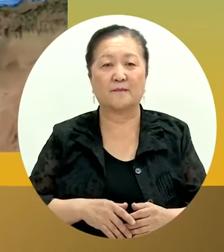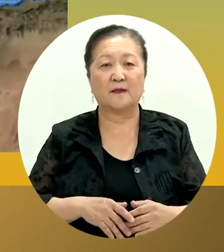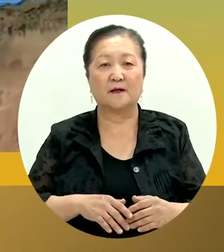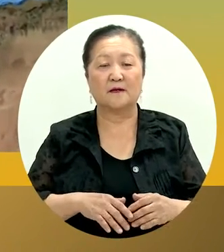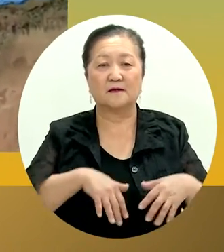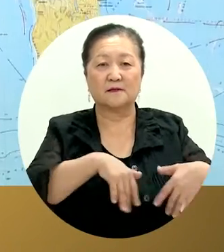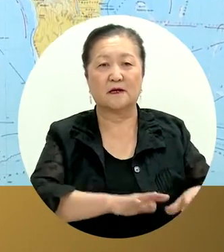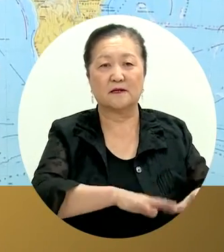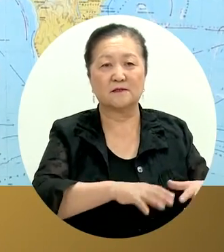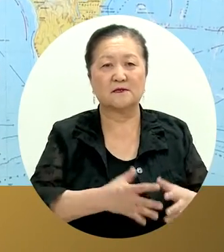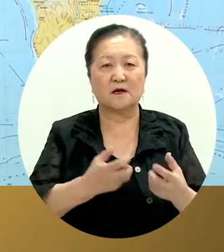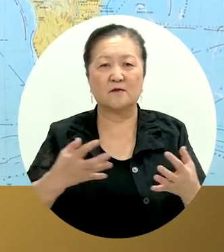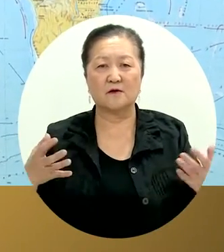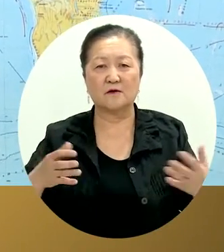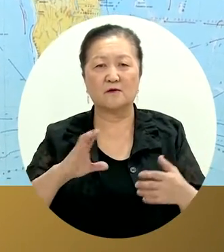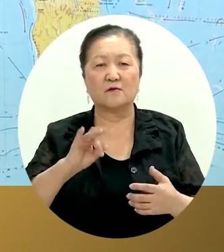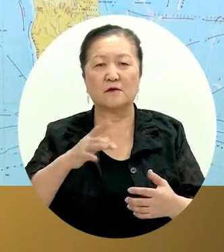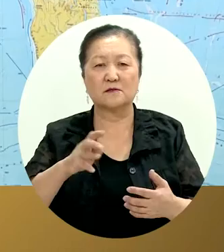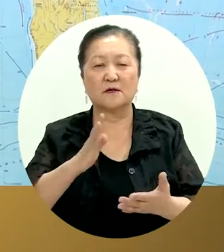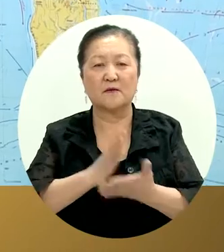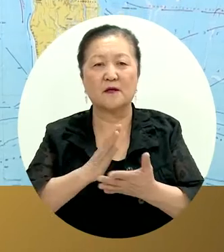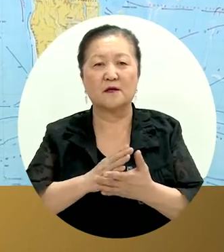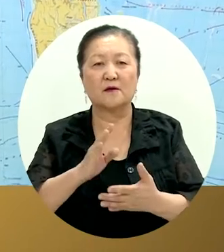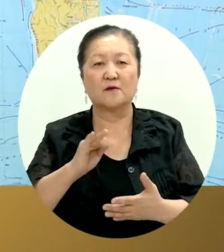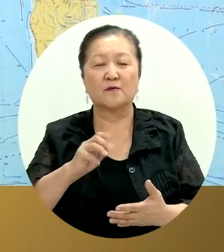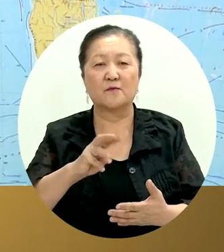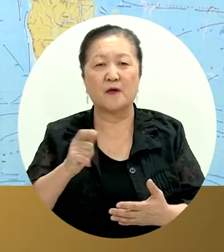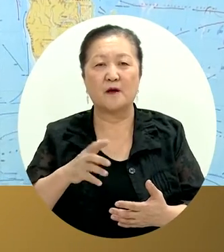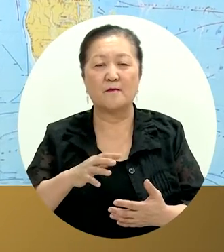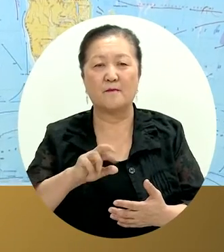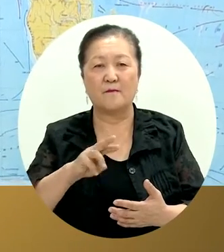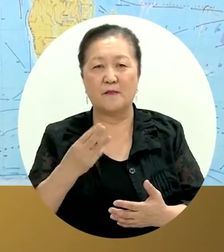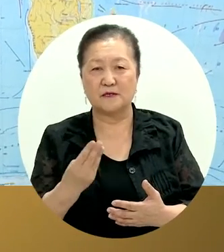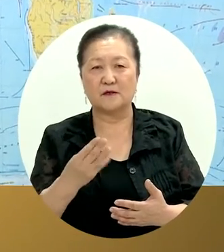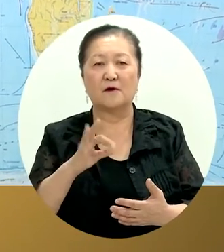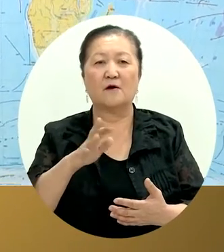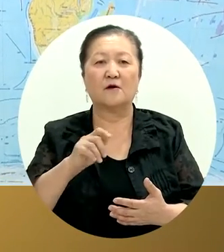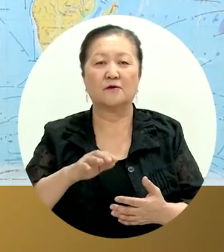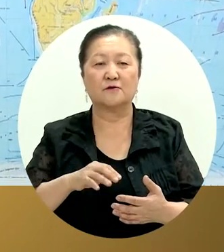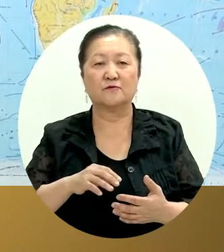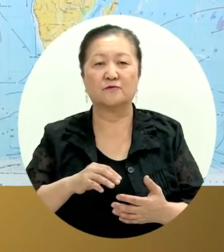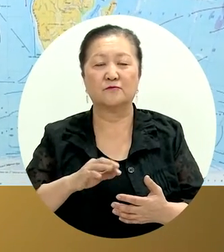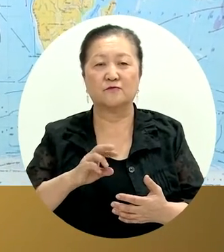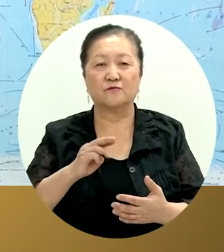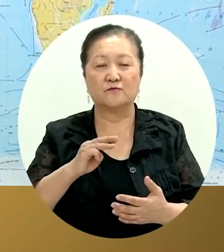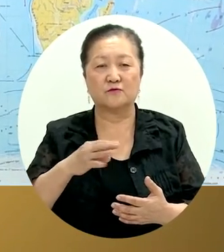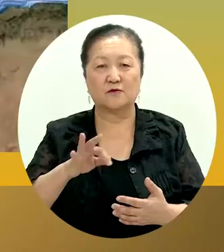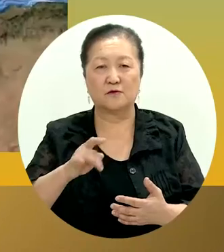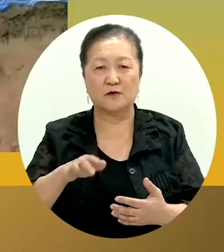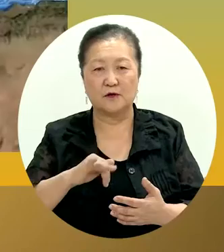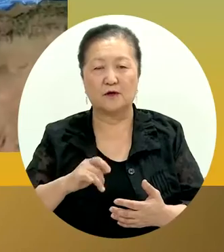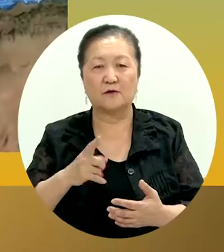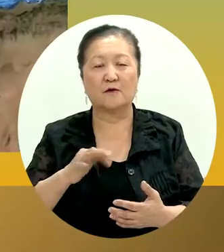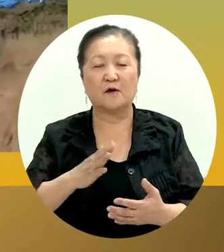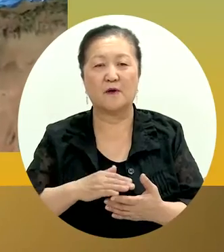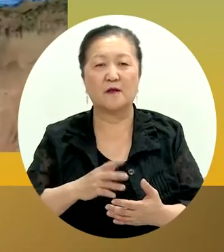ямар их одоо олон урсгалтай юм бэ? Маш олон төрлийн хөдөлгөөнүүдийн тарагдж байна тий. Баян хөдөлгөөнтэй байд юм байна шүү